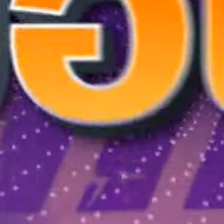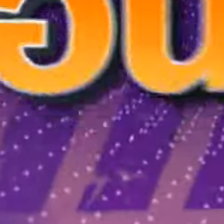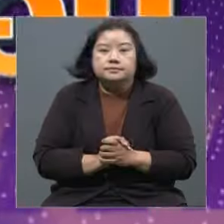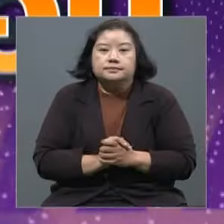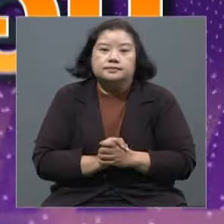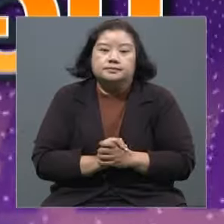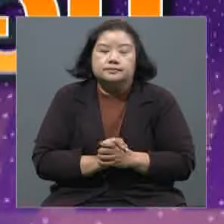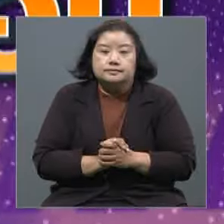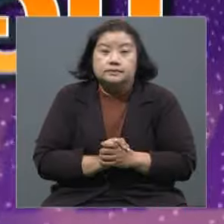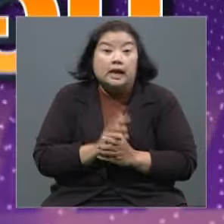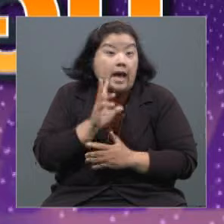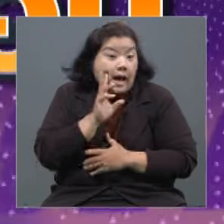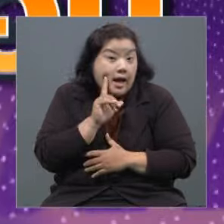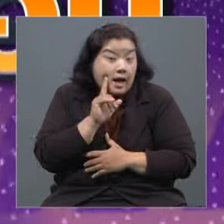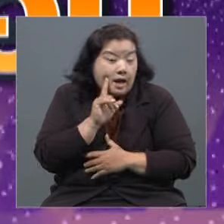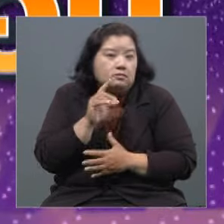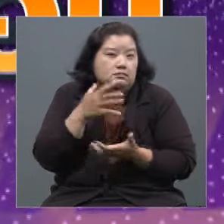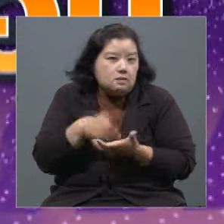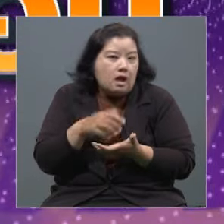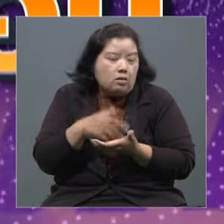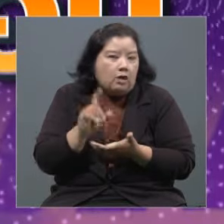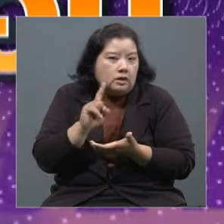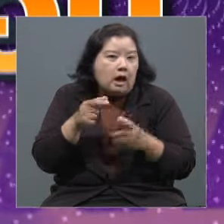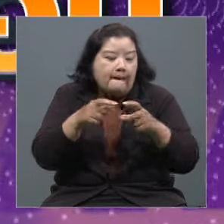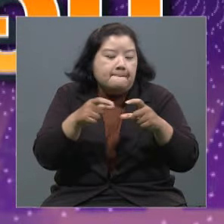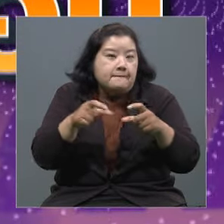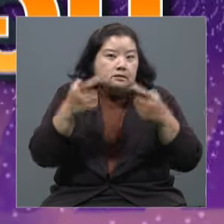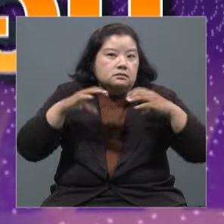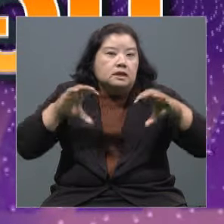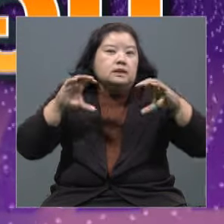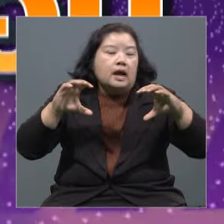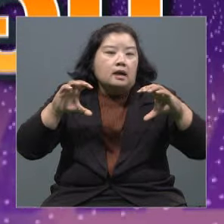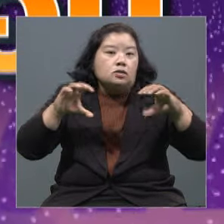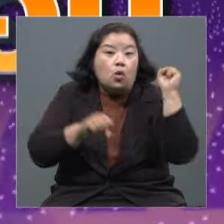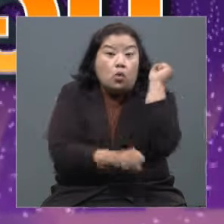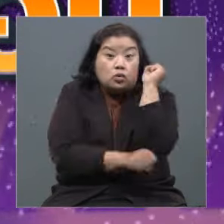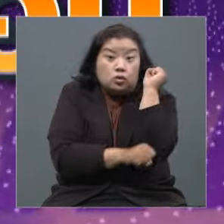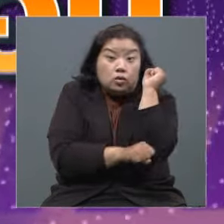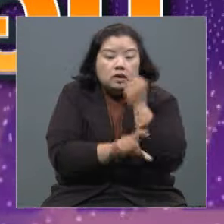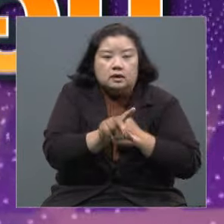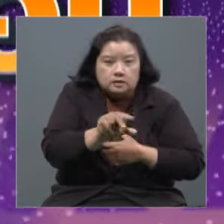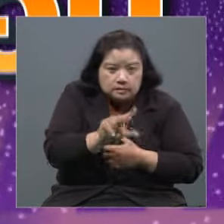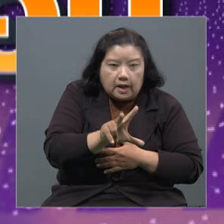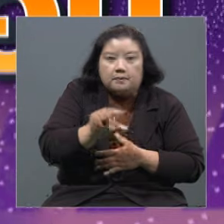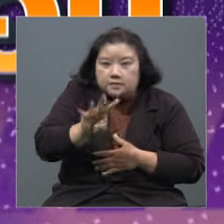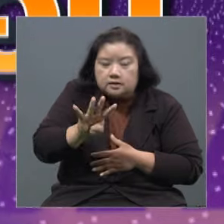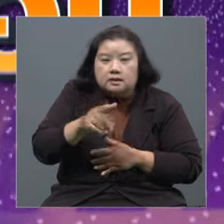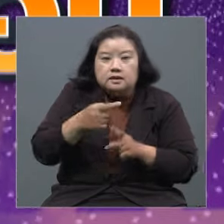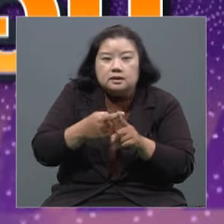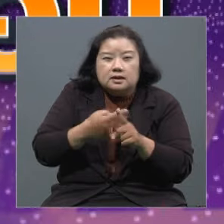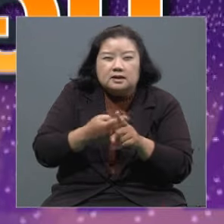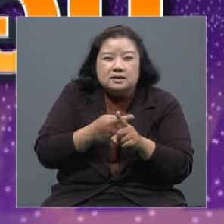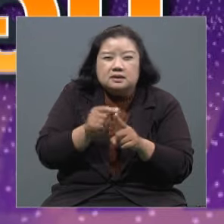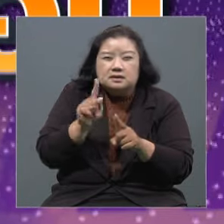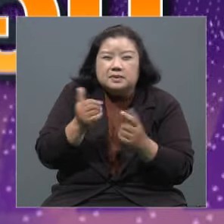ตรวจสอบแชร์บอกต่อเรื่องบัตรสวัสดิการแห่งรัฐเงินจะเข้าบัญชี 23-24 พฤศจิกายน